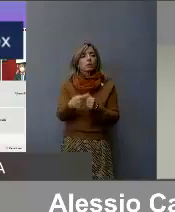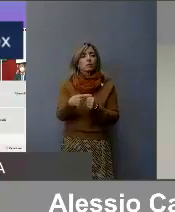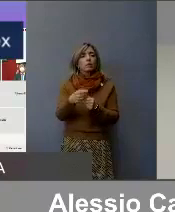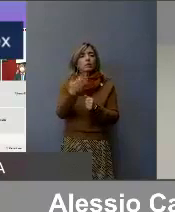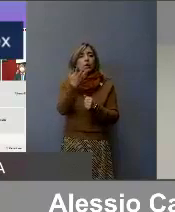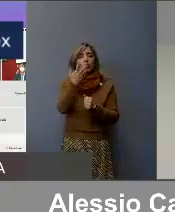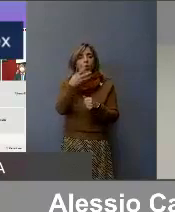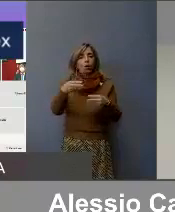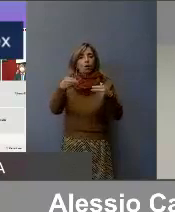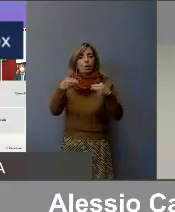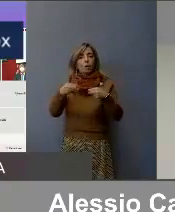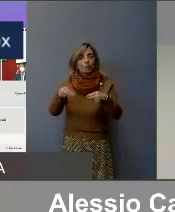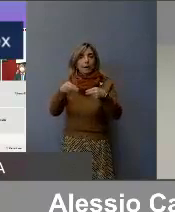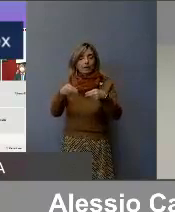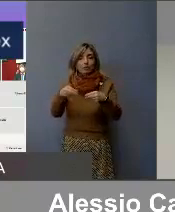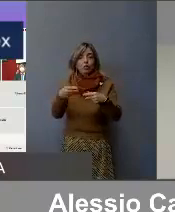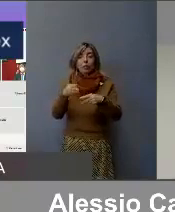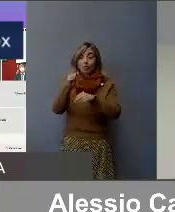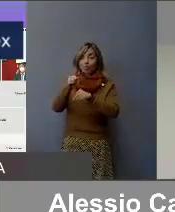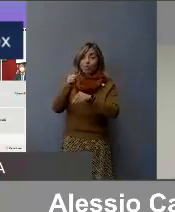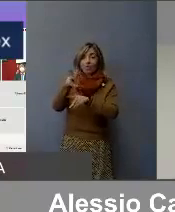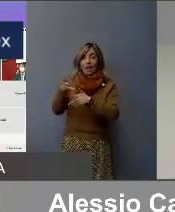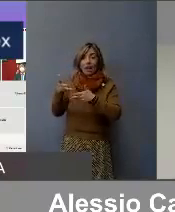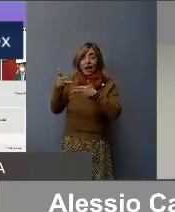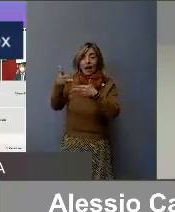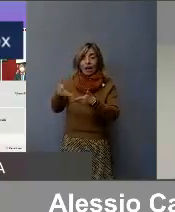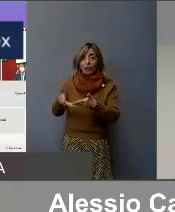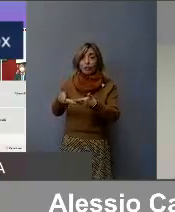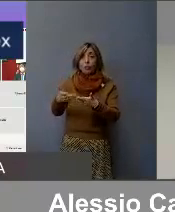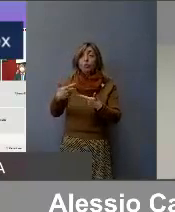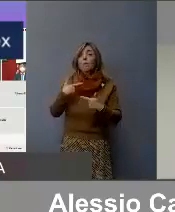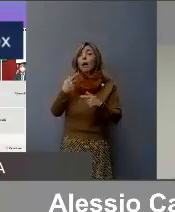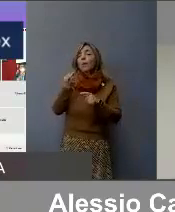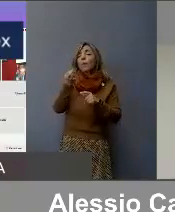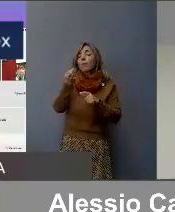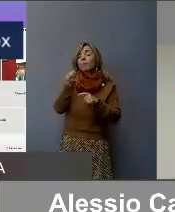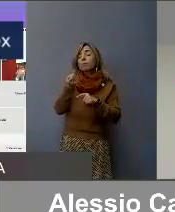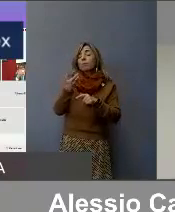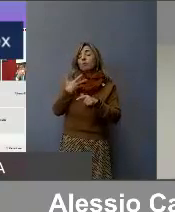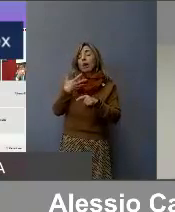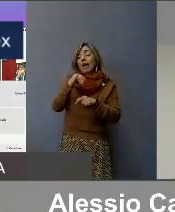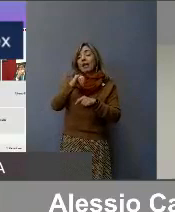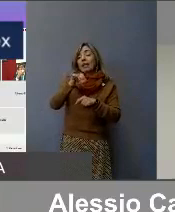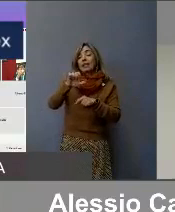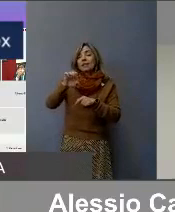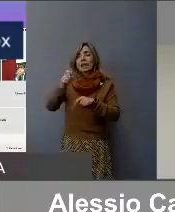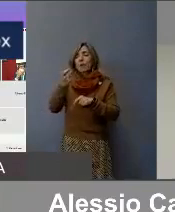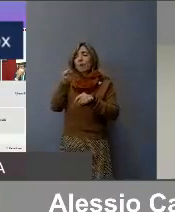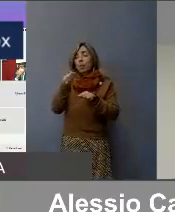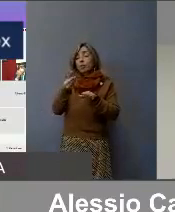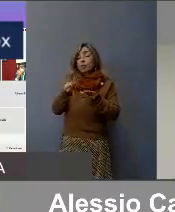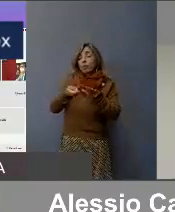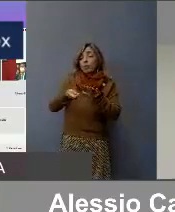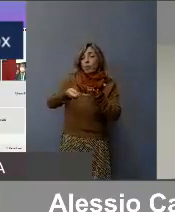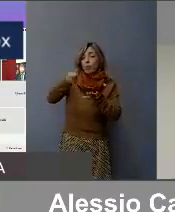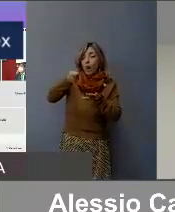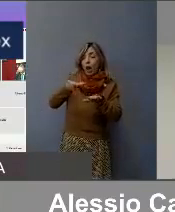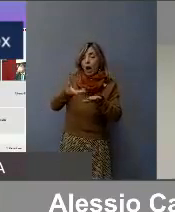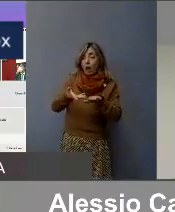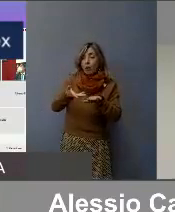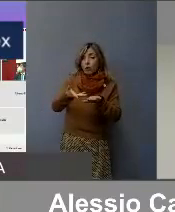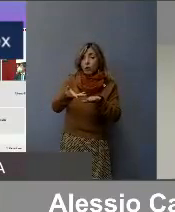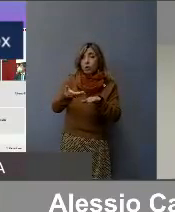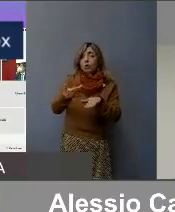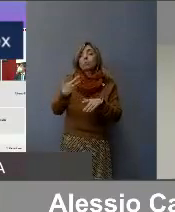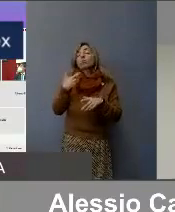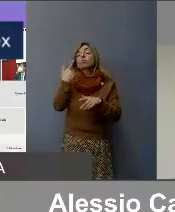aiuto perché hanno un isee po più alto ma diesel copiato lo si può avere solamente se e redditi buona casa è già avendo